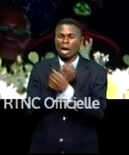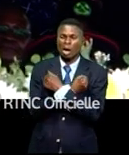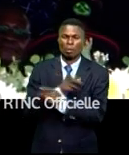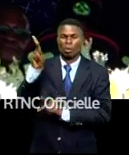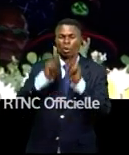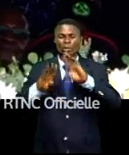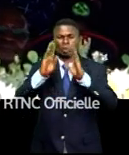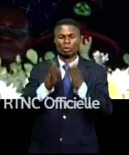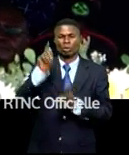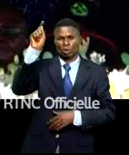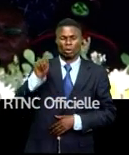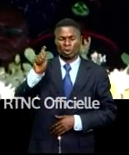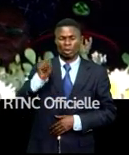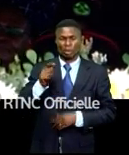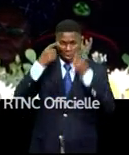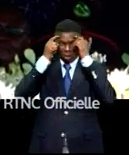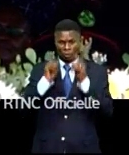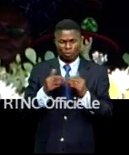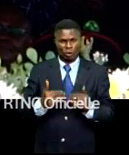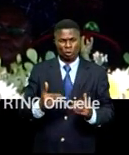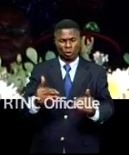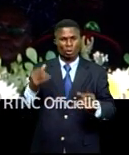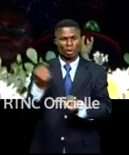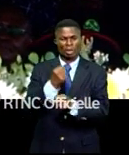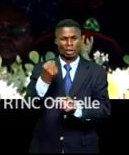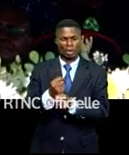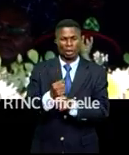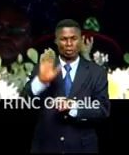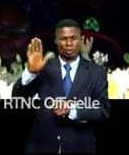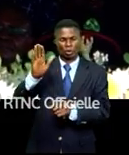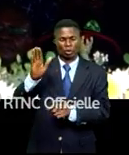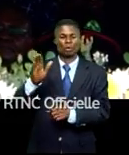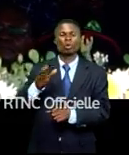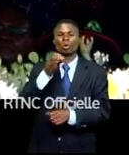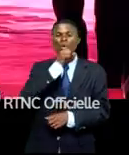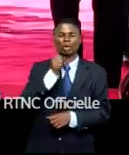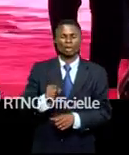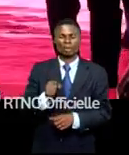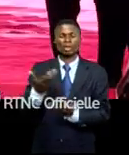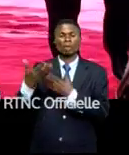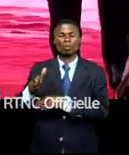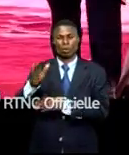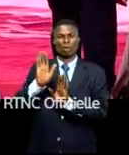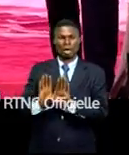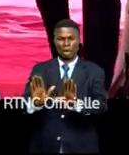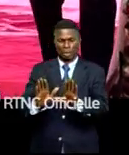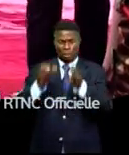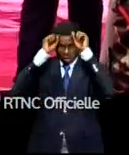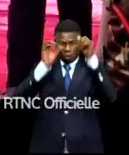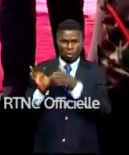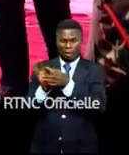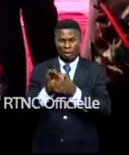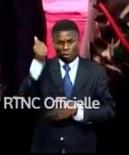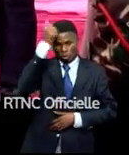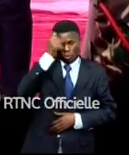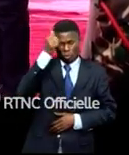de Tanzanie. Elle a pris l'engagement de poursuivre l'œuvre laissée par son prédécesseur John Magufuli. Le président de l'Union